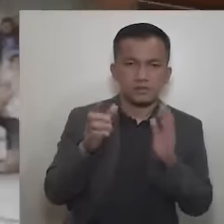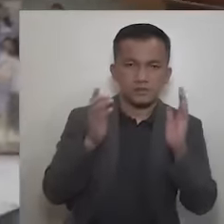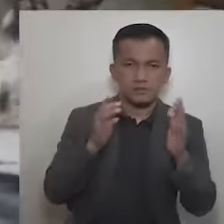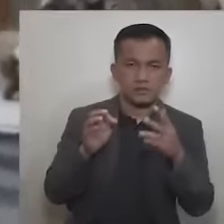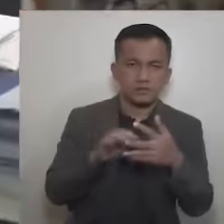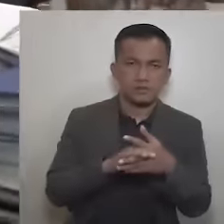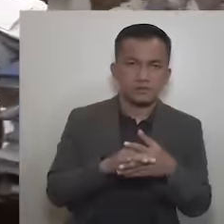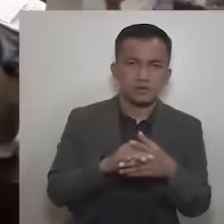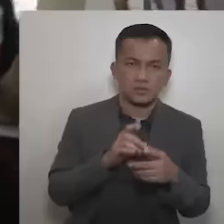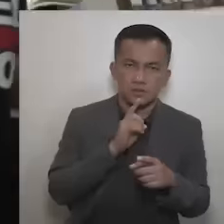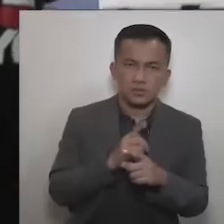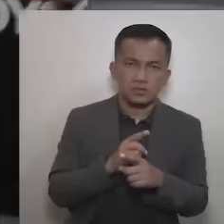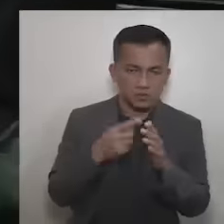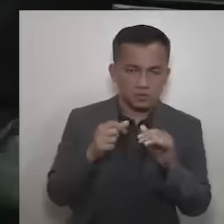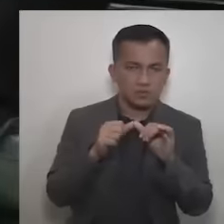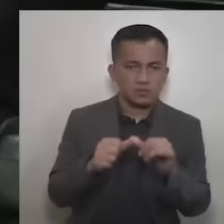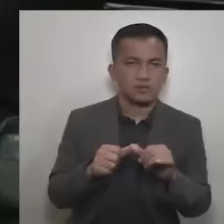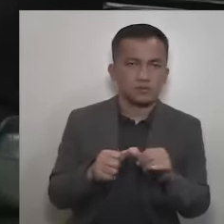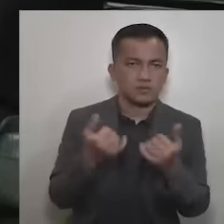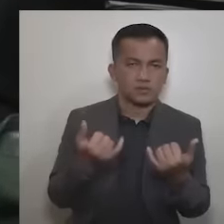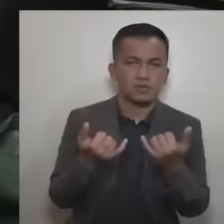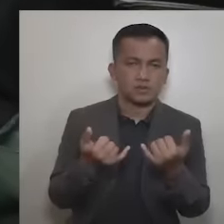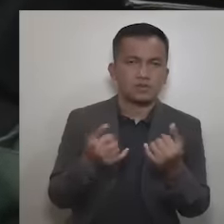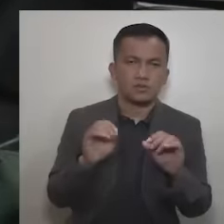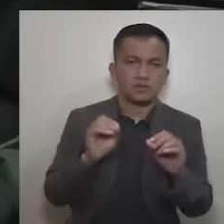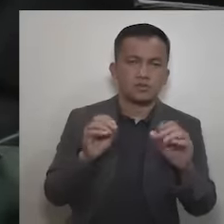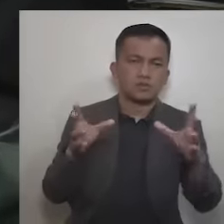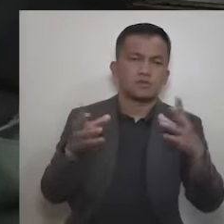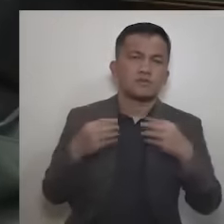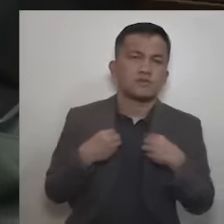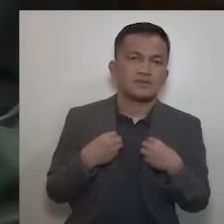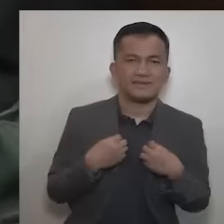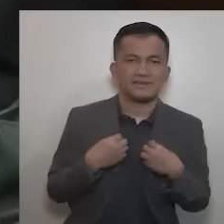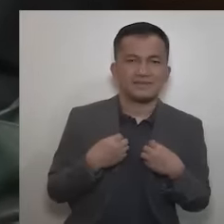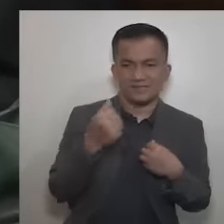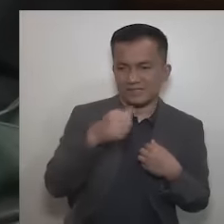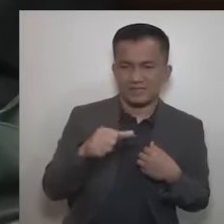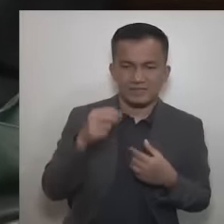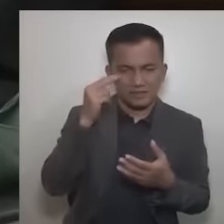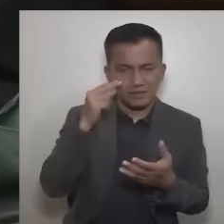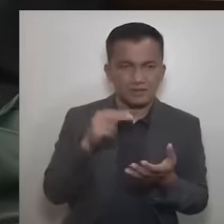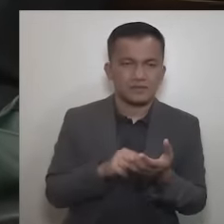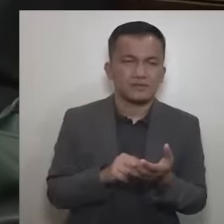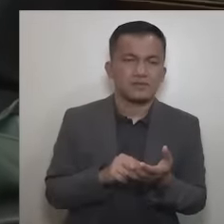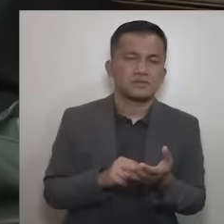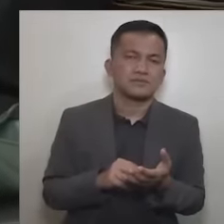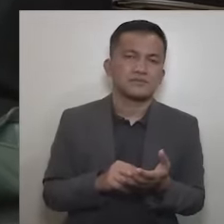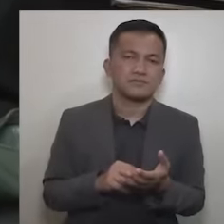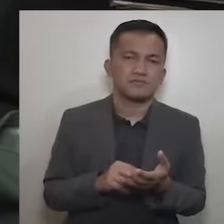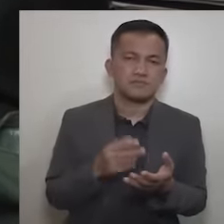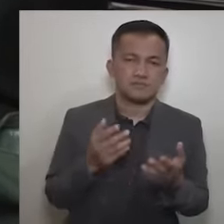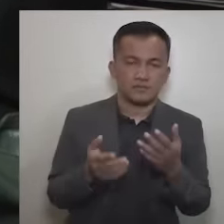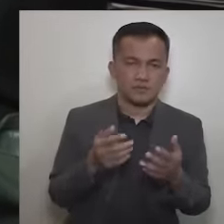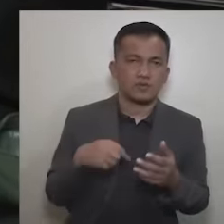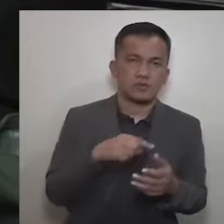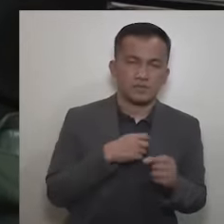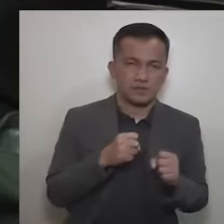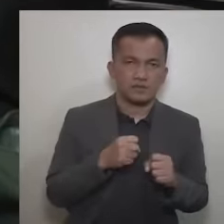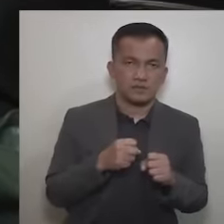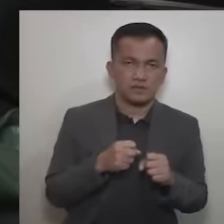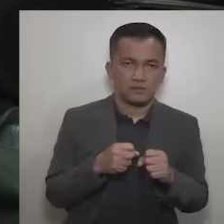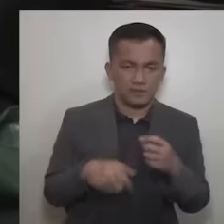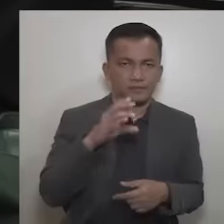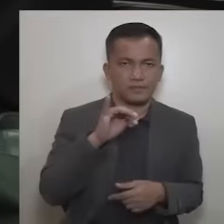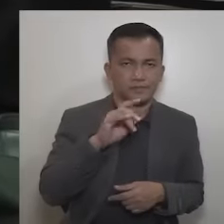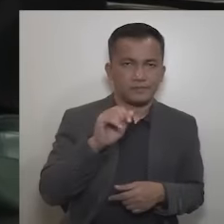can thoroughly trash that out. Kasi right now, wala pa ho kami natatanggap na any notice. So siguro, you can also